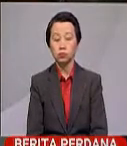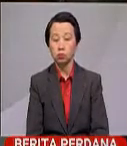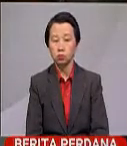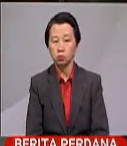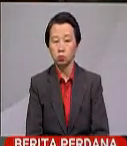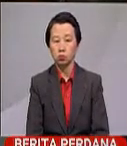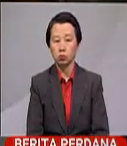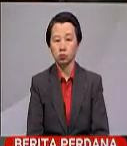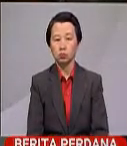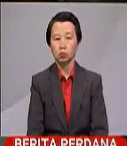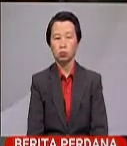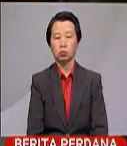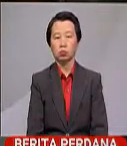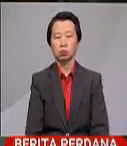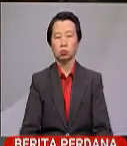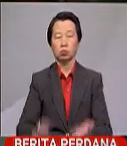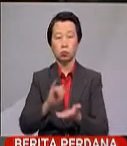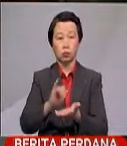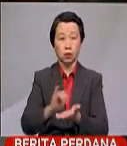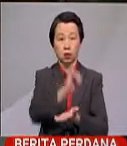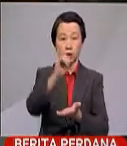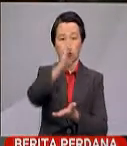Ingatlah, itu inilah satu institusi yang